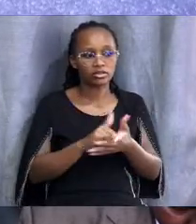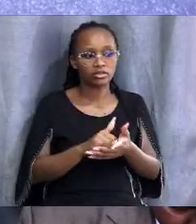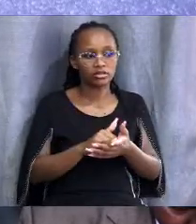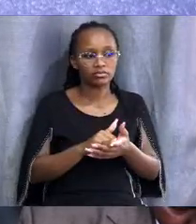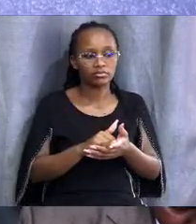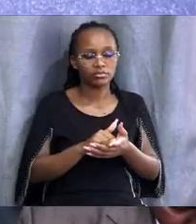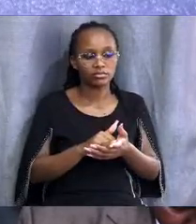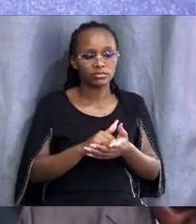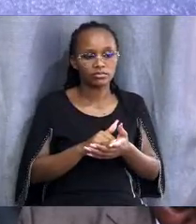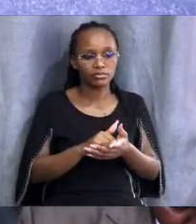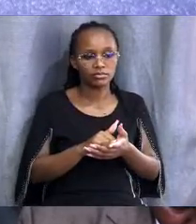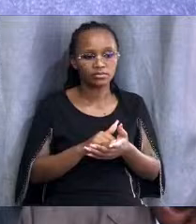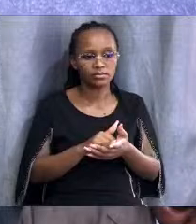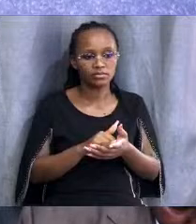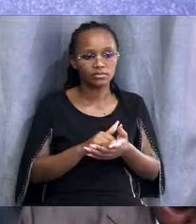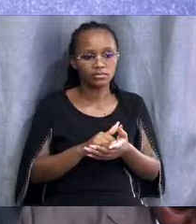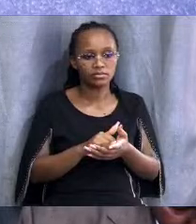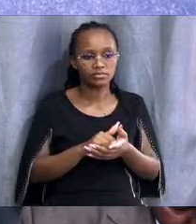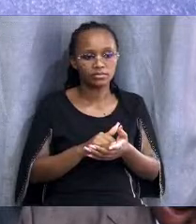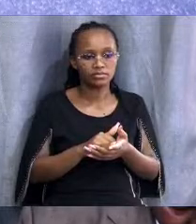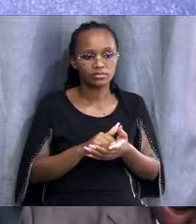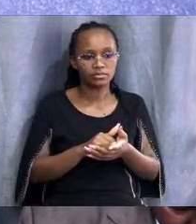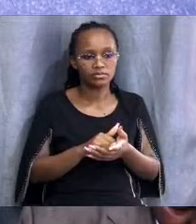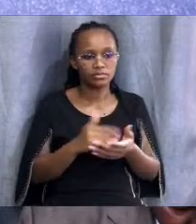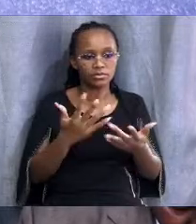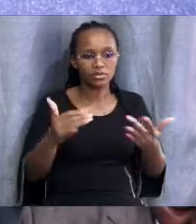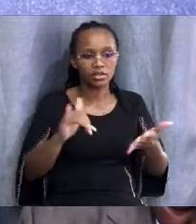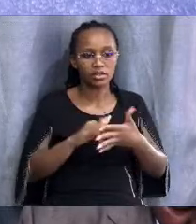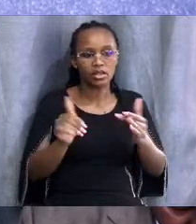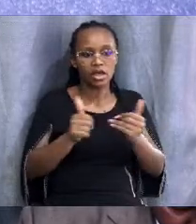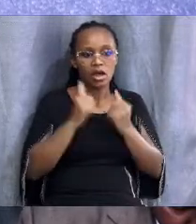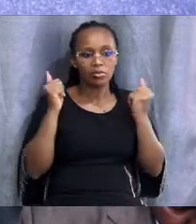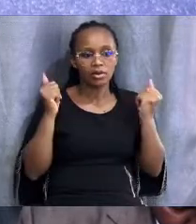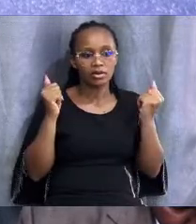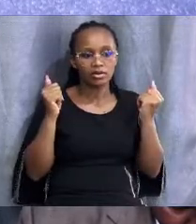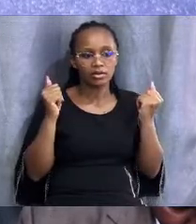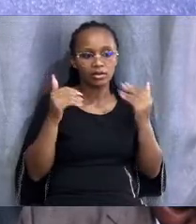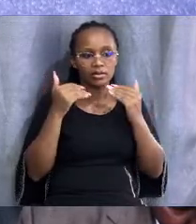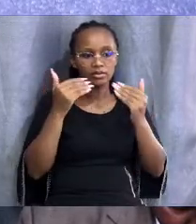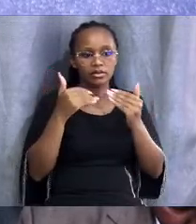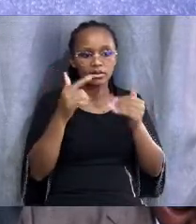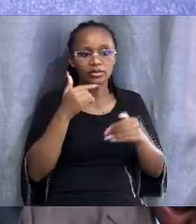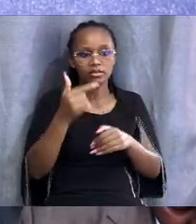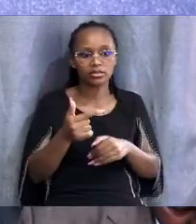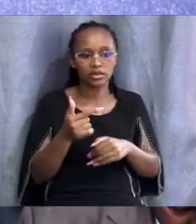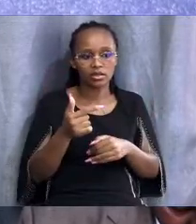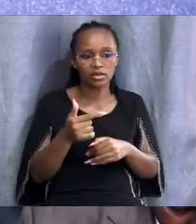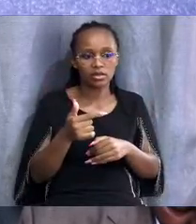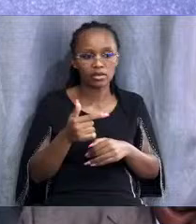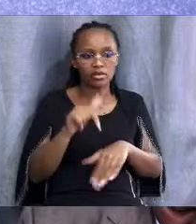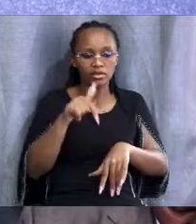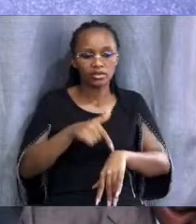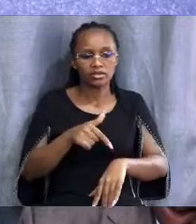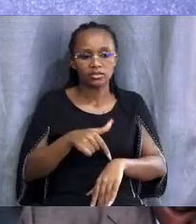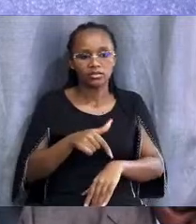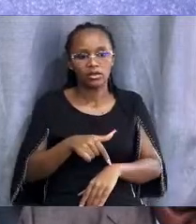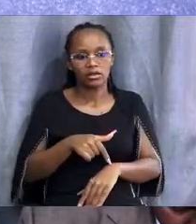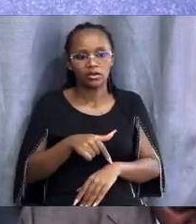muhimu katika mambo yote ambayo yanatendeka. Tuasema ni asante kwa wakati